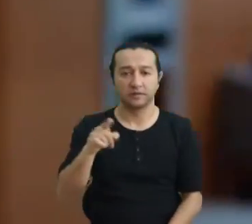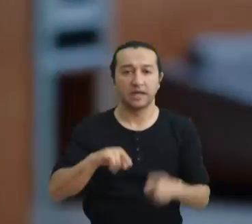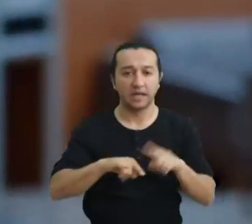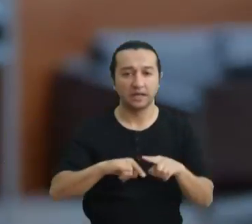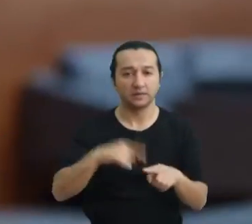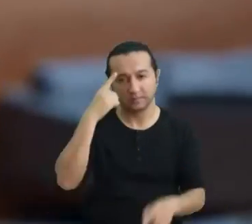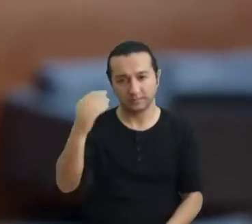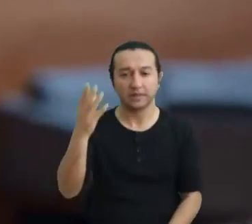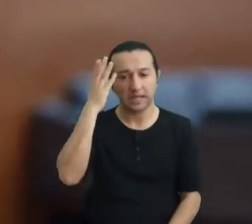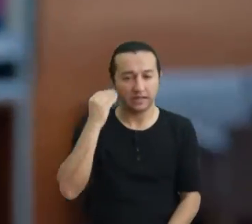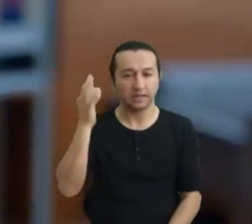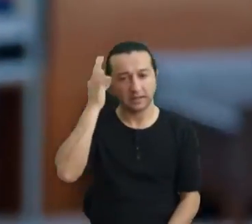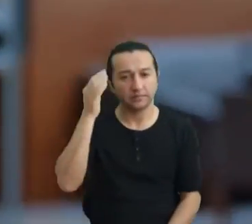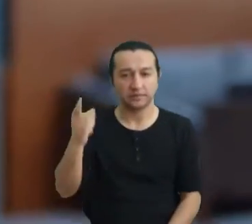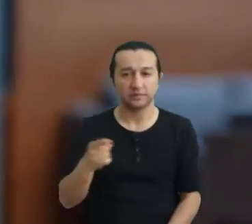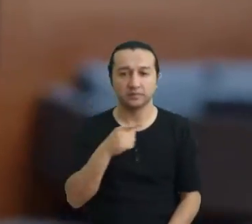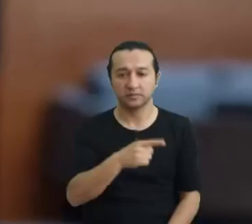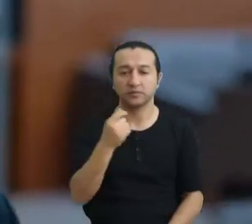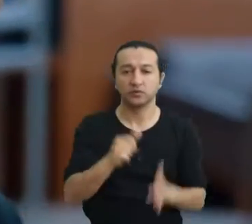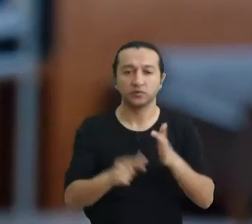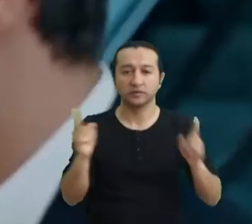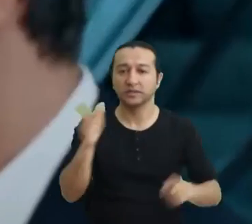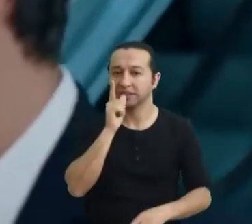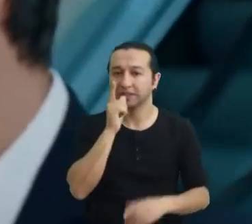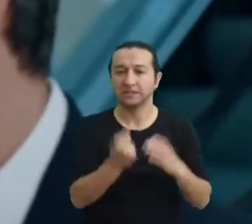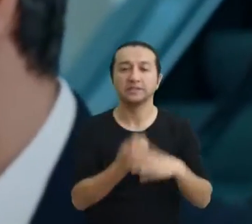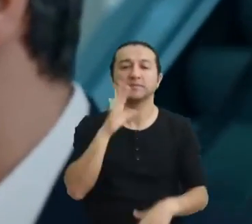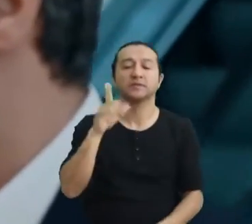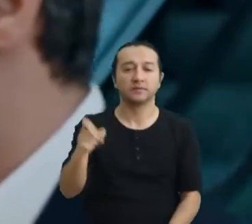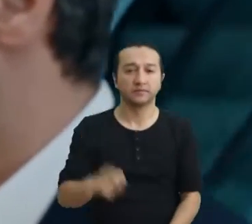gereken mesajı almıştır Cahit. Bir süre ondan ses çıkmaz.